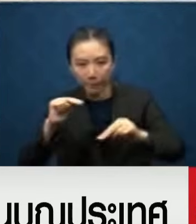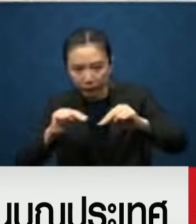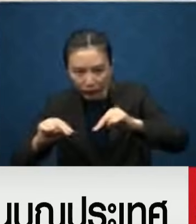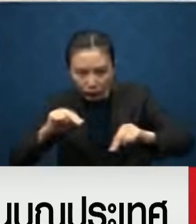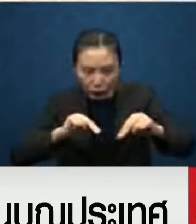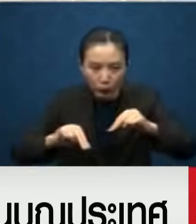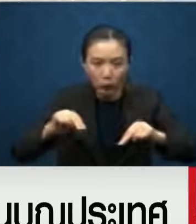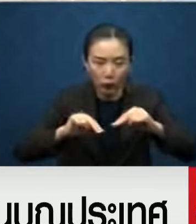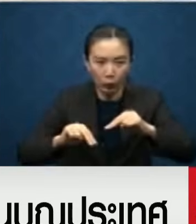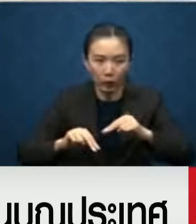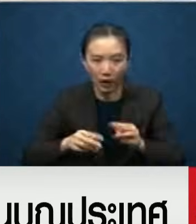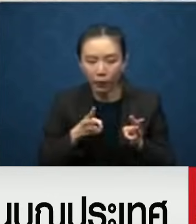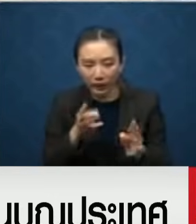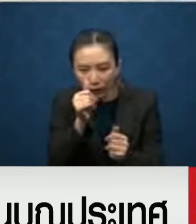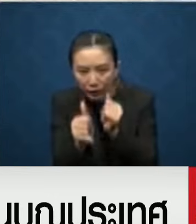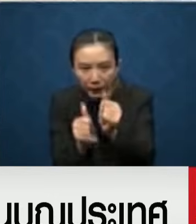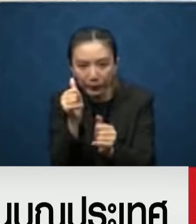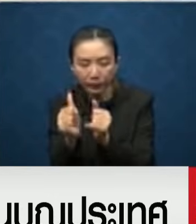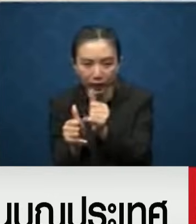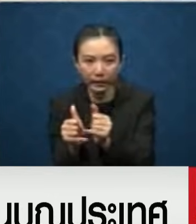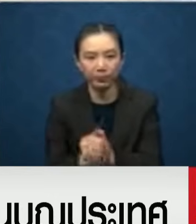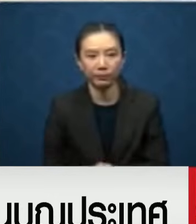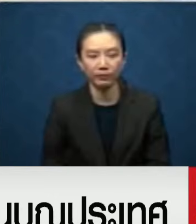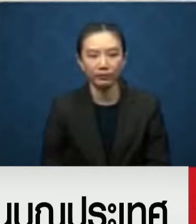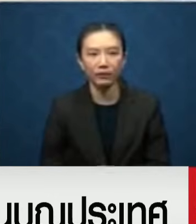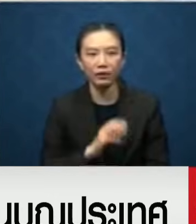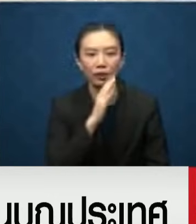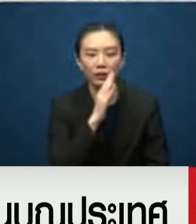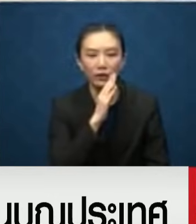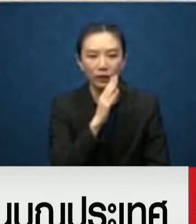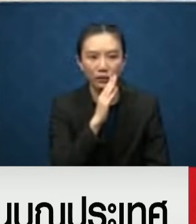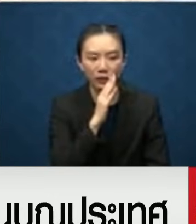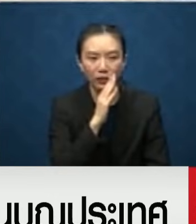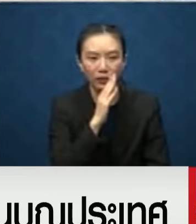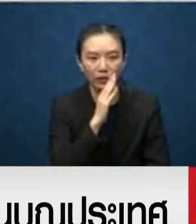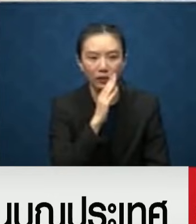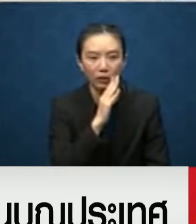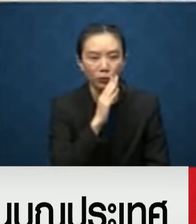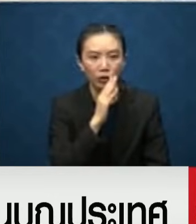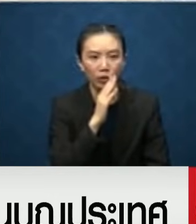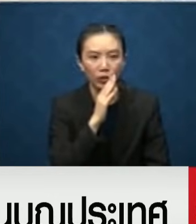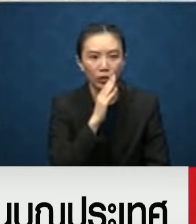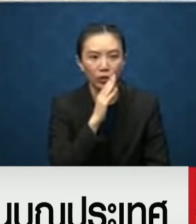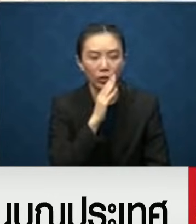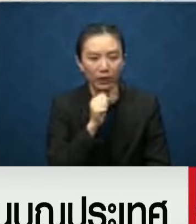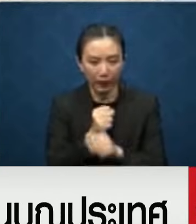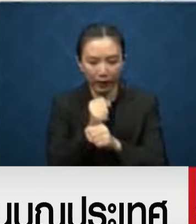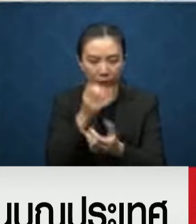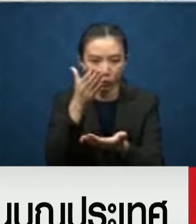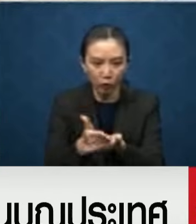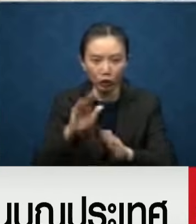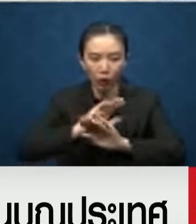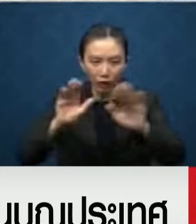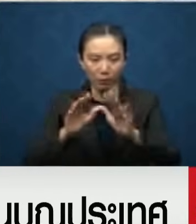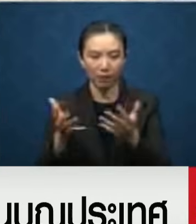ใหม่คงไม่อาศัยผู้มีอิทธิพลแล้วเพราะประชาชนเขาไม่เลือกไม่มีแล้วที่จะไปข่มขู่แบบในอดีตไปแจกเงินเอามือปืนไปข่ม